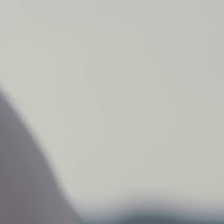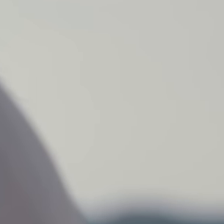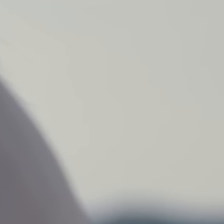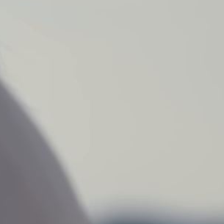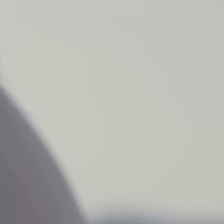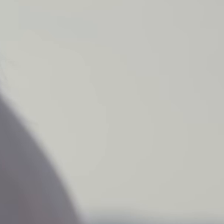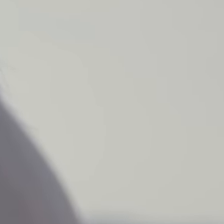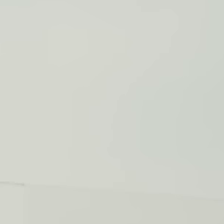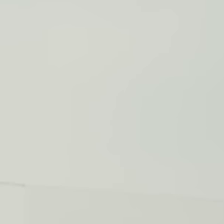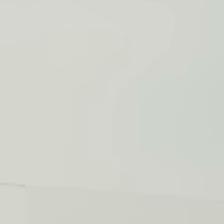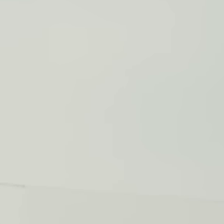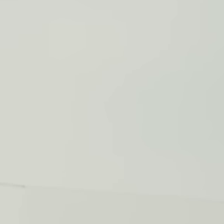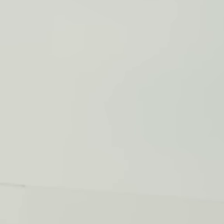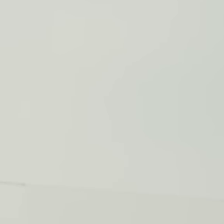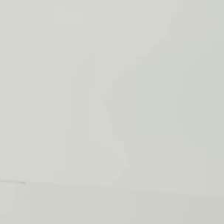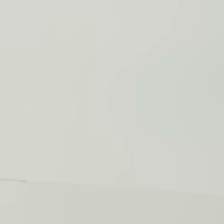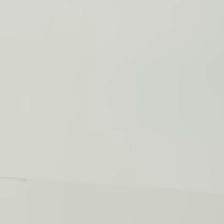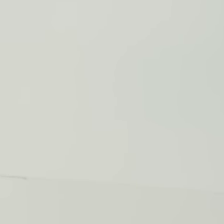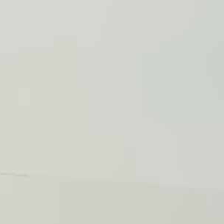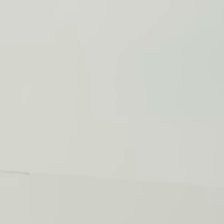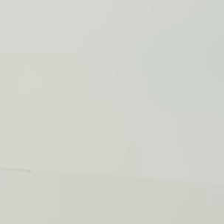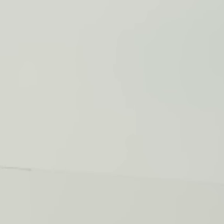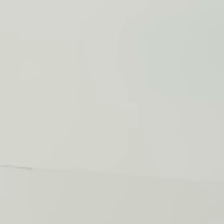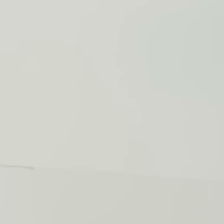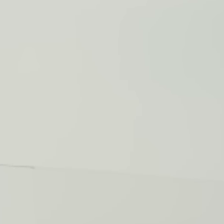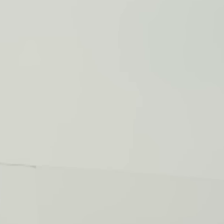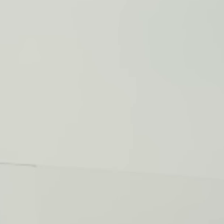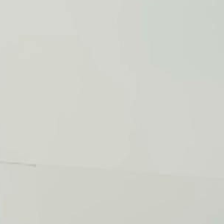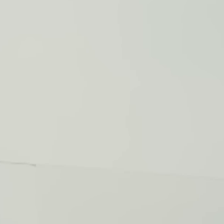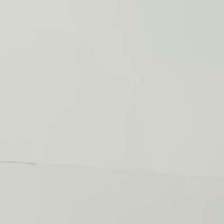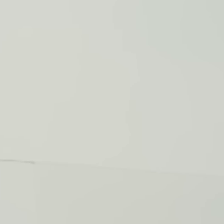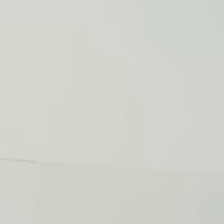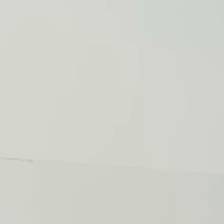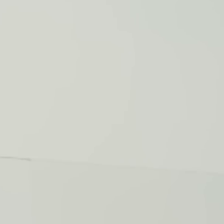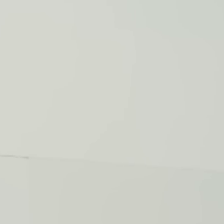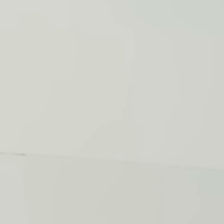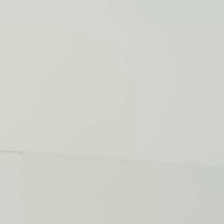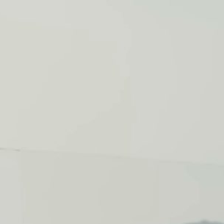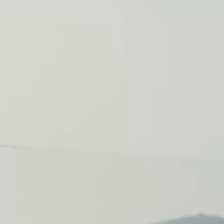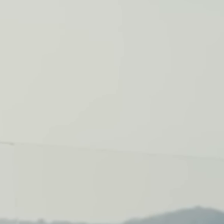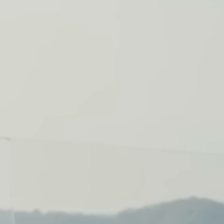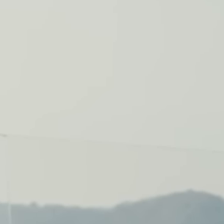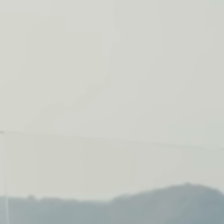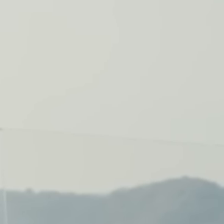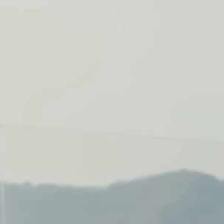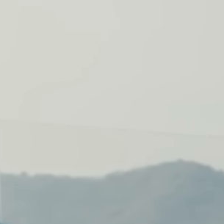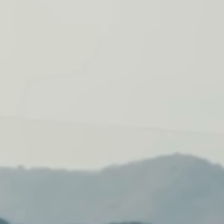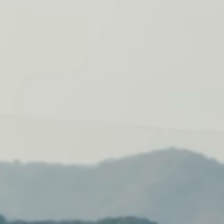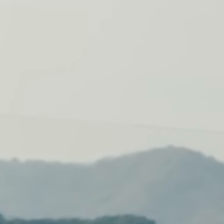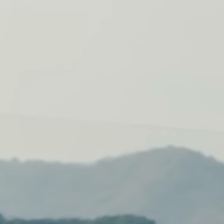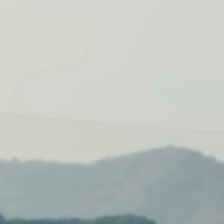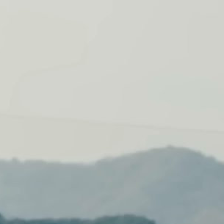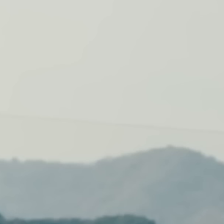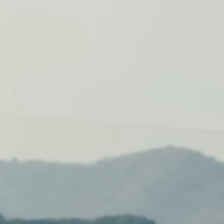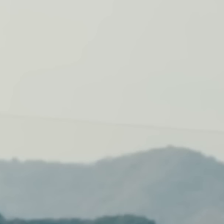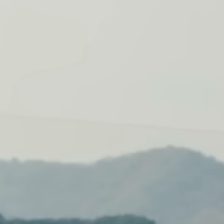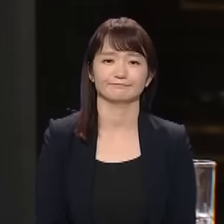위해 디지털 자산 거래소 공동협의체 닥사와 회원사가 큰 뜻을 함께하겠습니다.